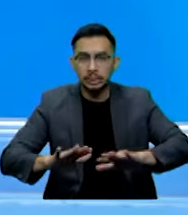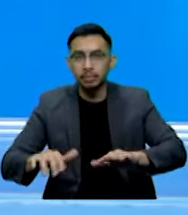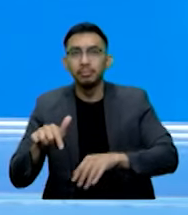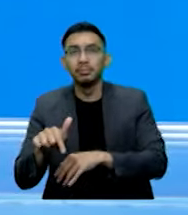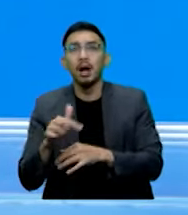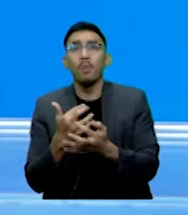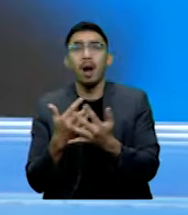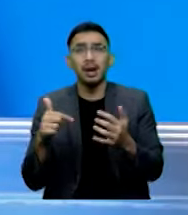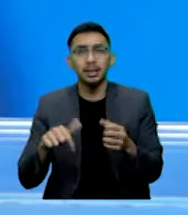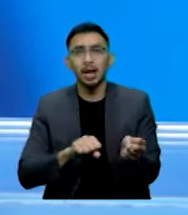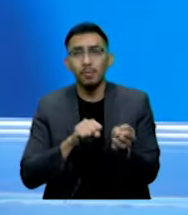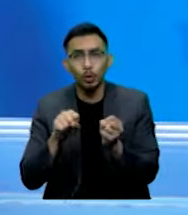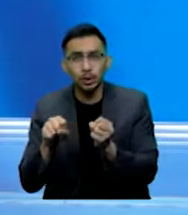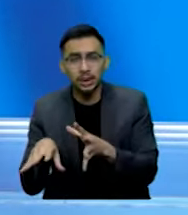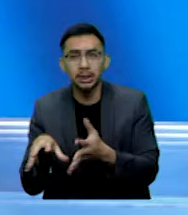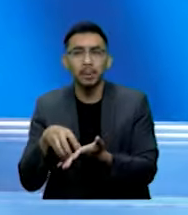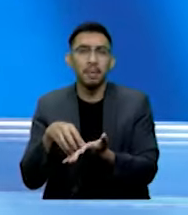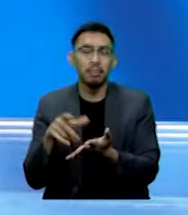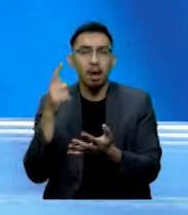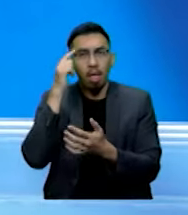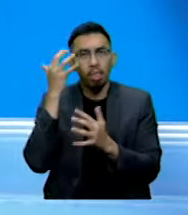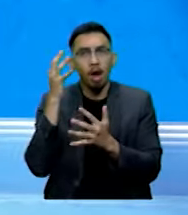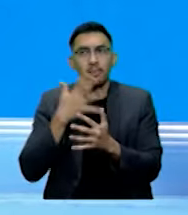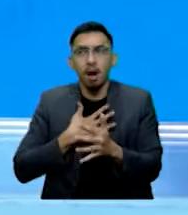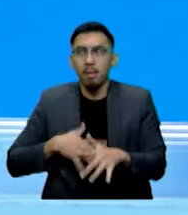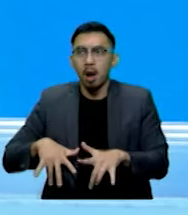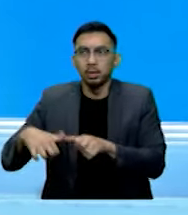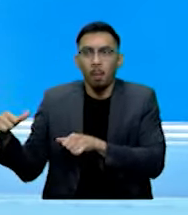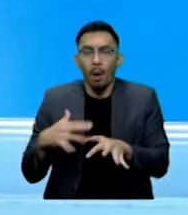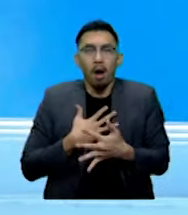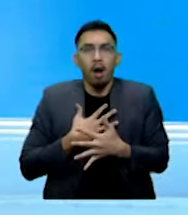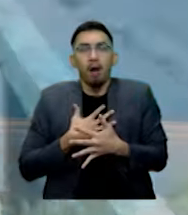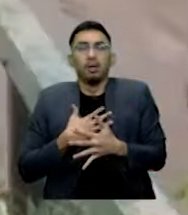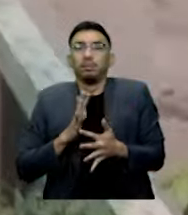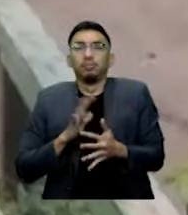mengungsi ke sejumlah lokasi, mengaku trauma dengan banjir yang tiba-tiba menerjang.